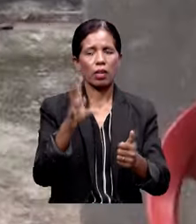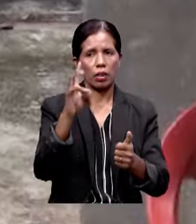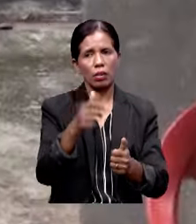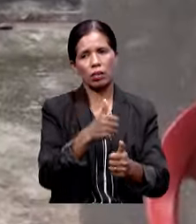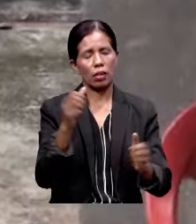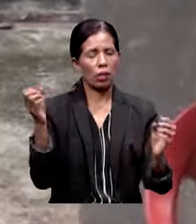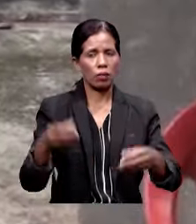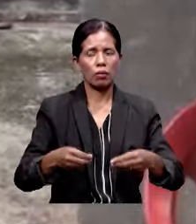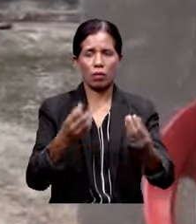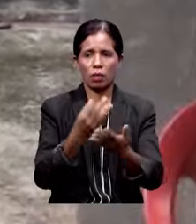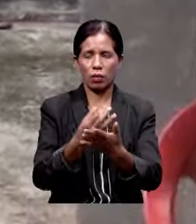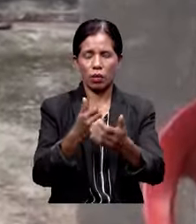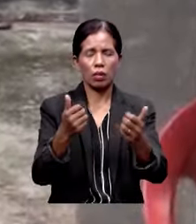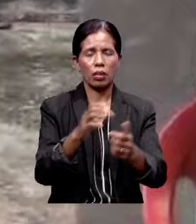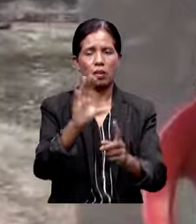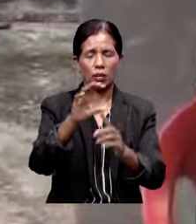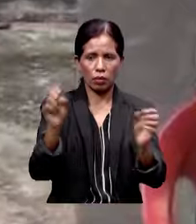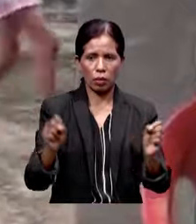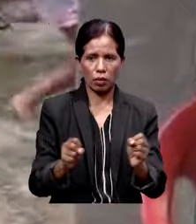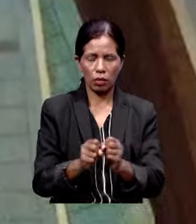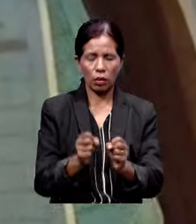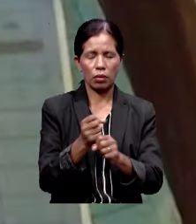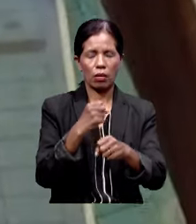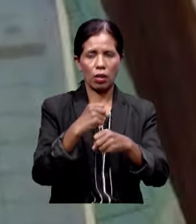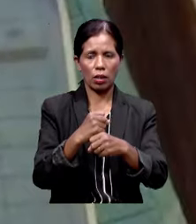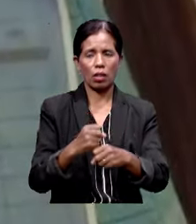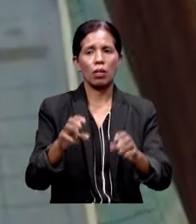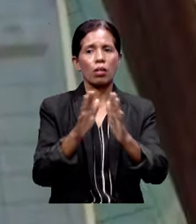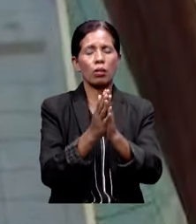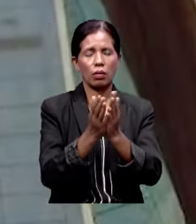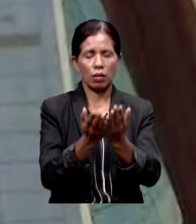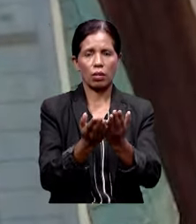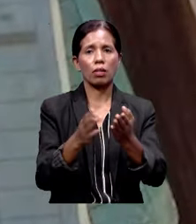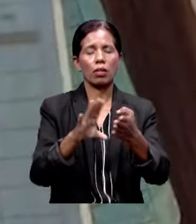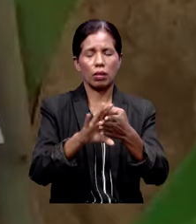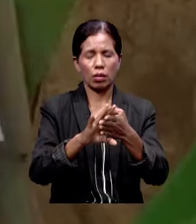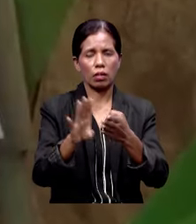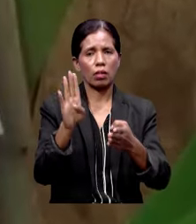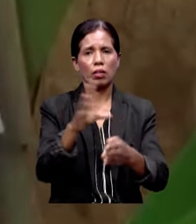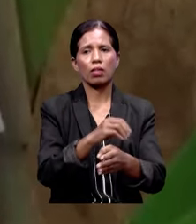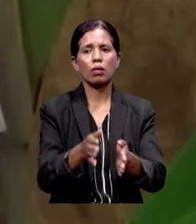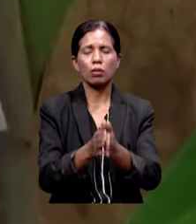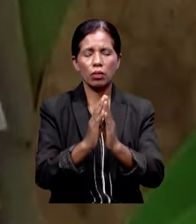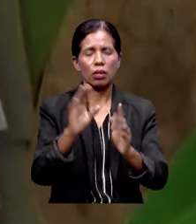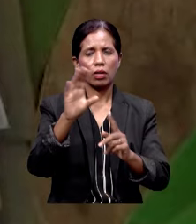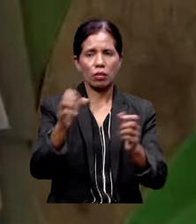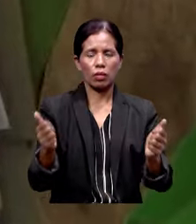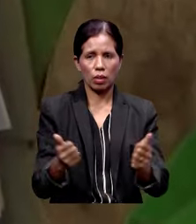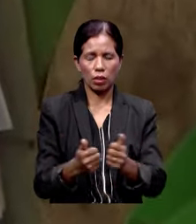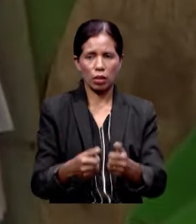lafo osan ba autoridad lokal, banghira aturenova, fisia familia, tamane sirahusu basefi aldea non delegado atau fufila sirne